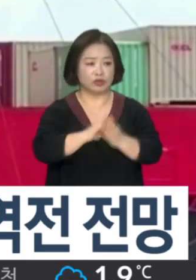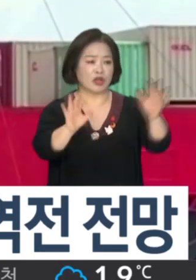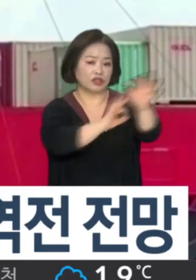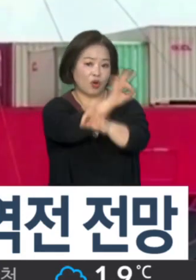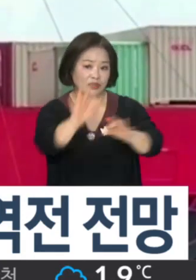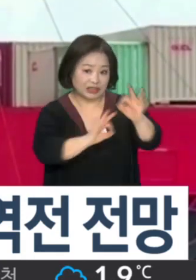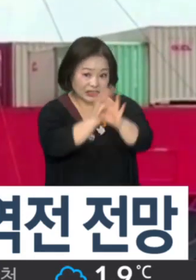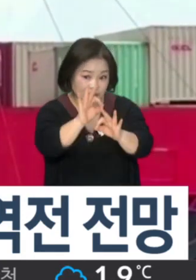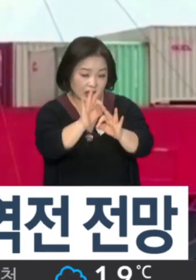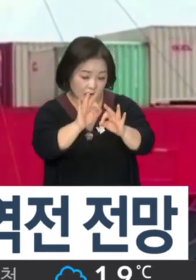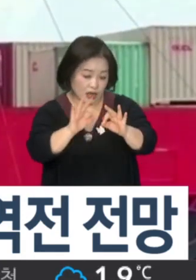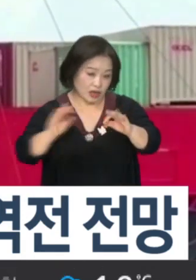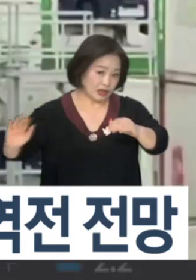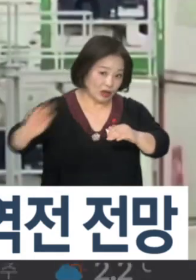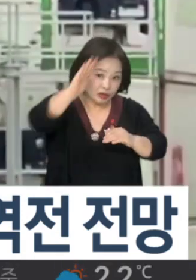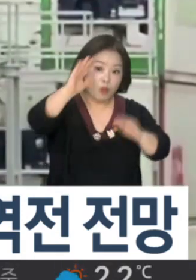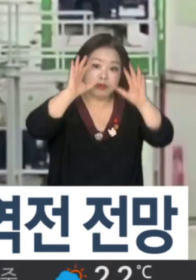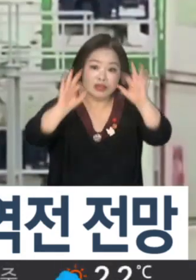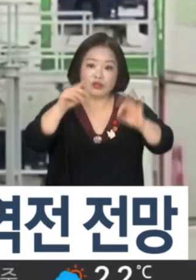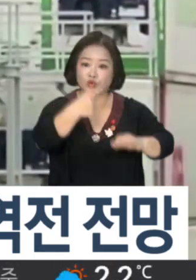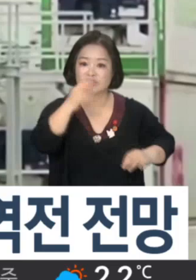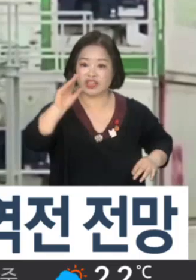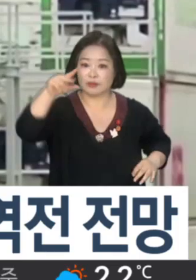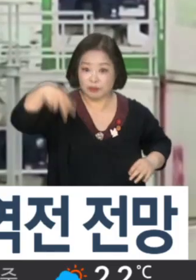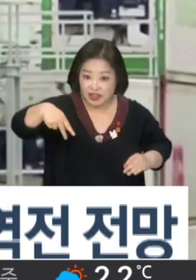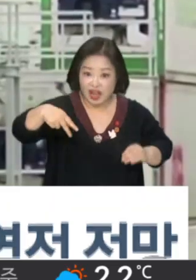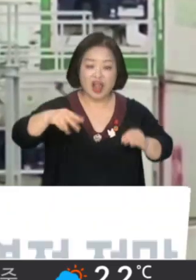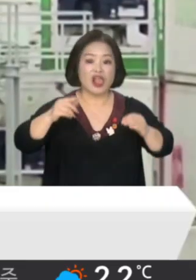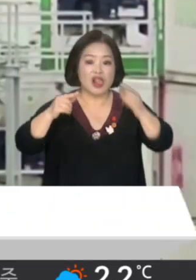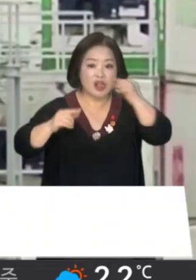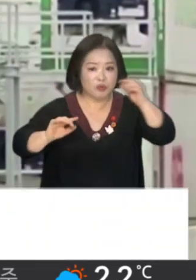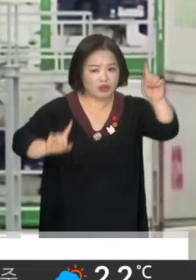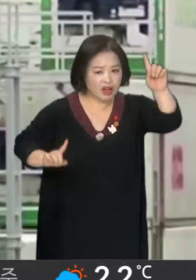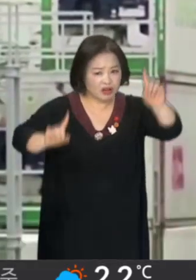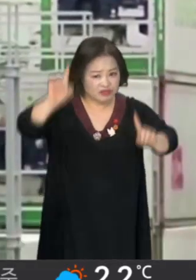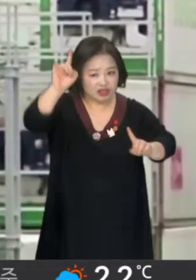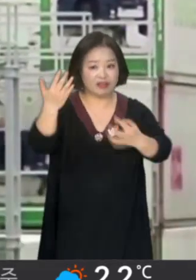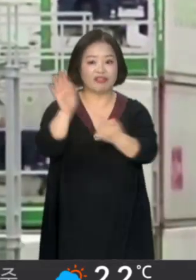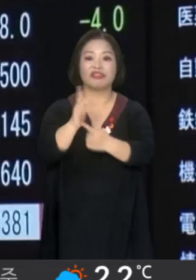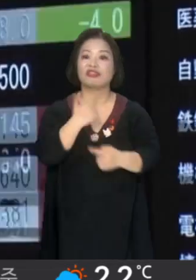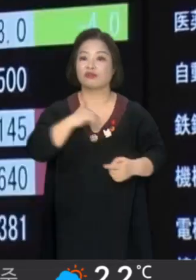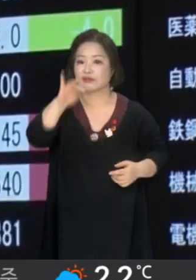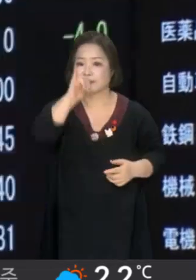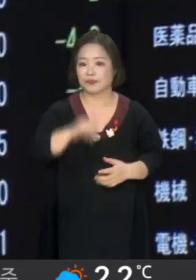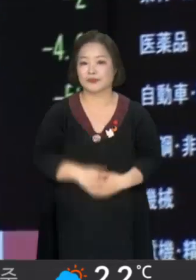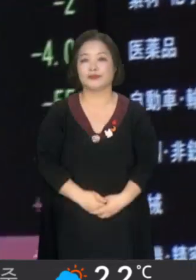전망에서는 올해 한국의 실질 GDP 성장률이 일본을 앞지를 것으로 전망됐습니다.